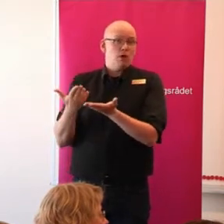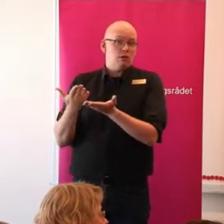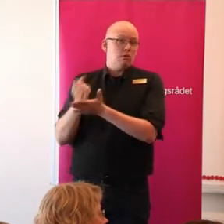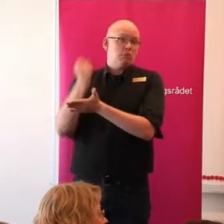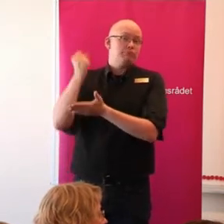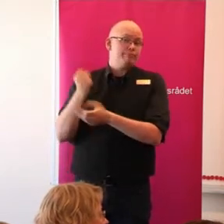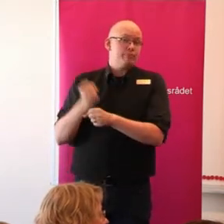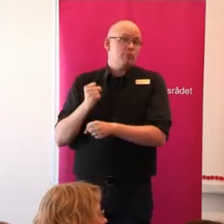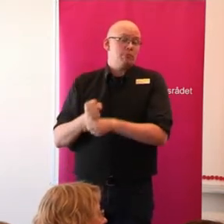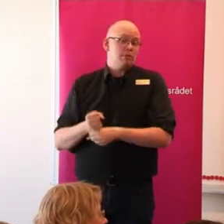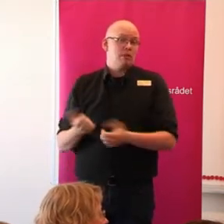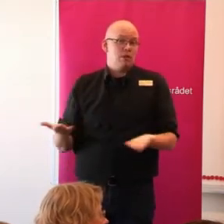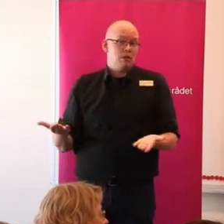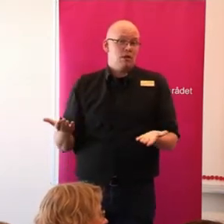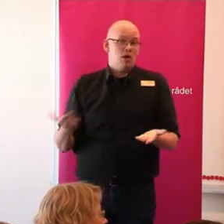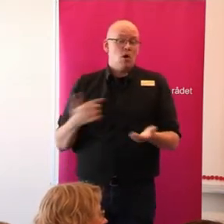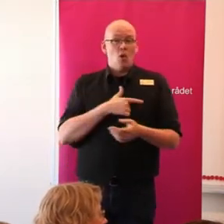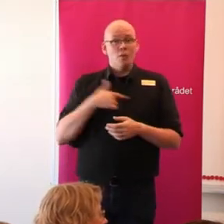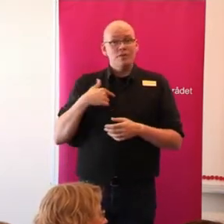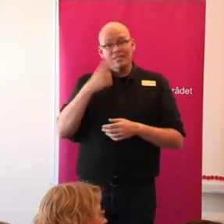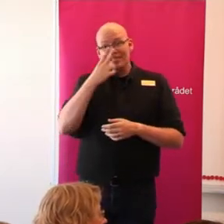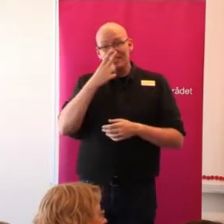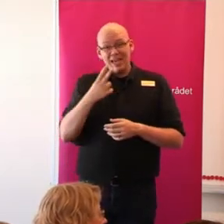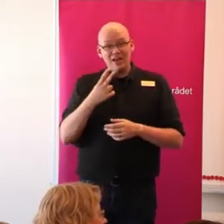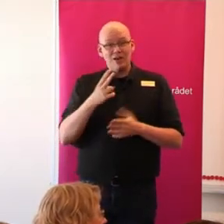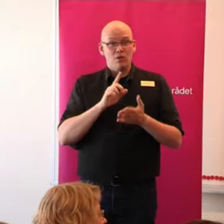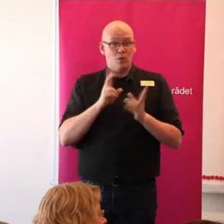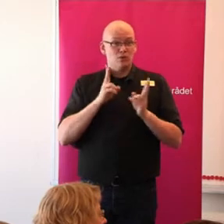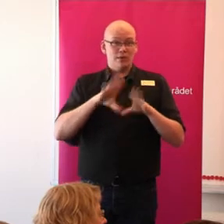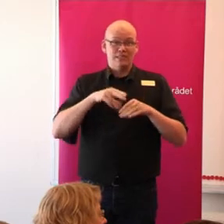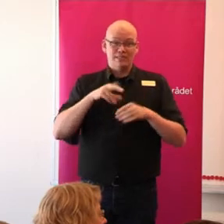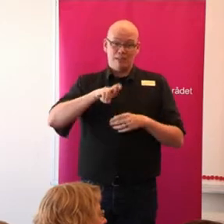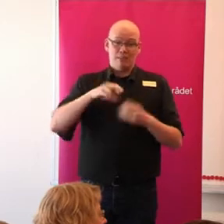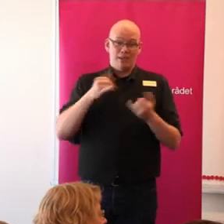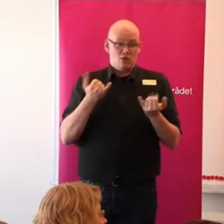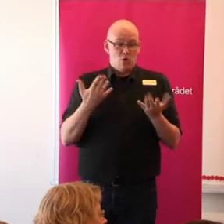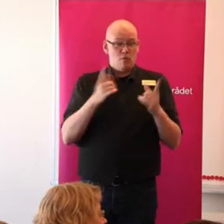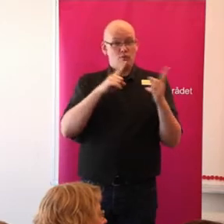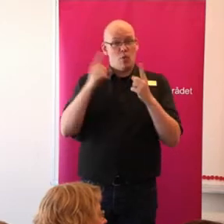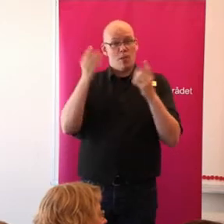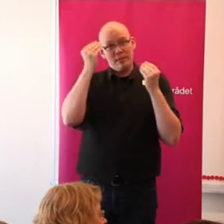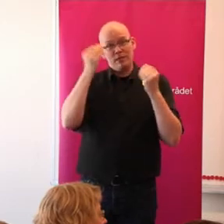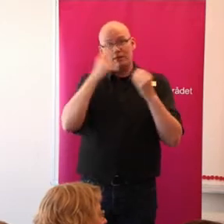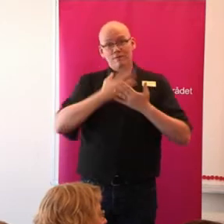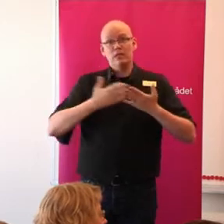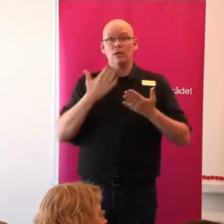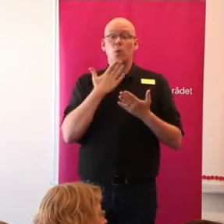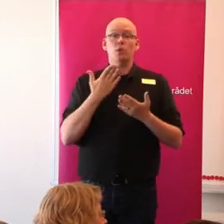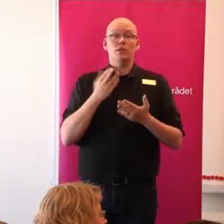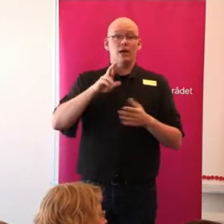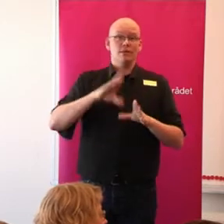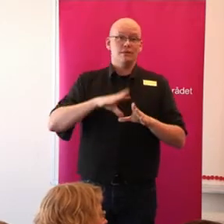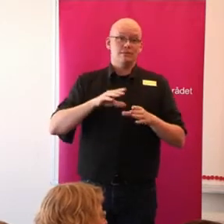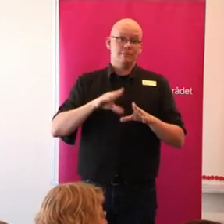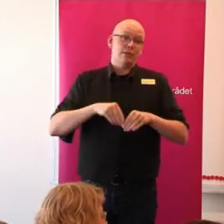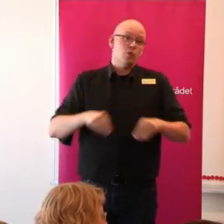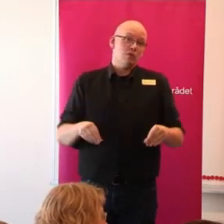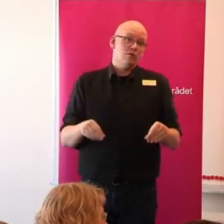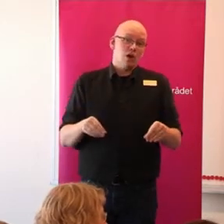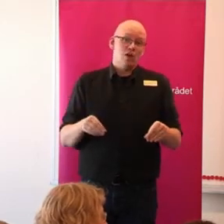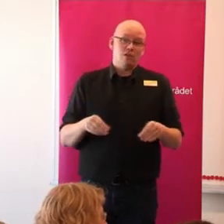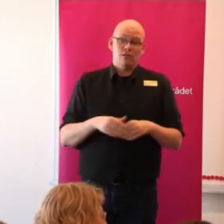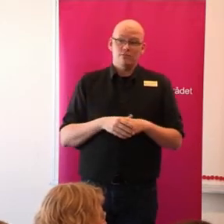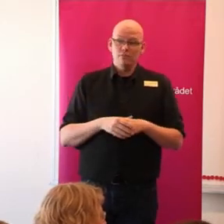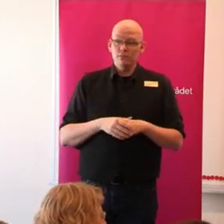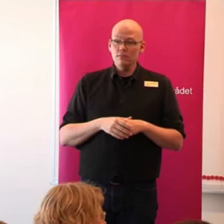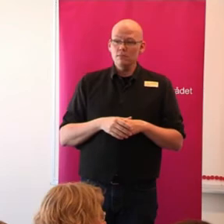jätteproblem. Där vi också vet, och vi också ser exempel idag där folkbildningen faktiskt visar de här goda resultaten för människor som liksom har